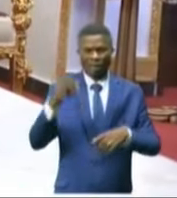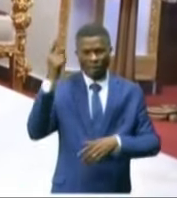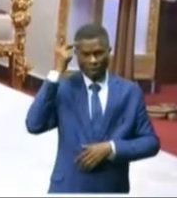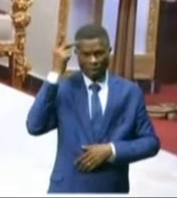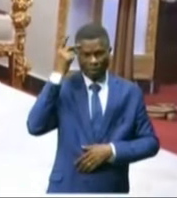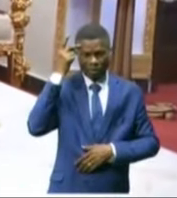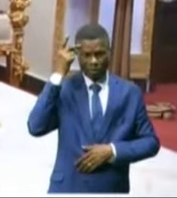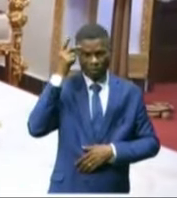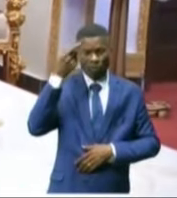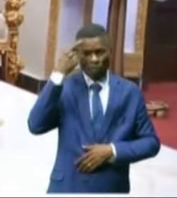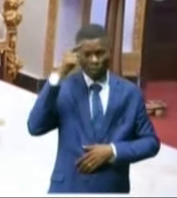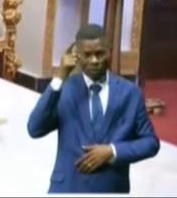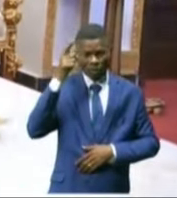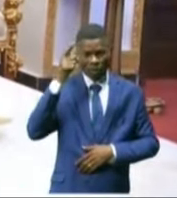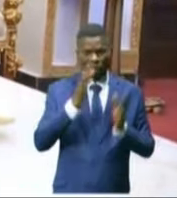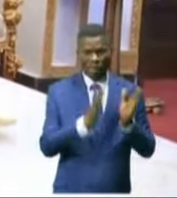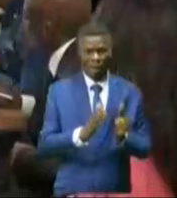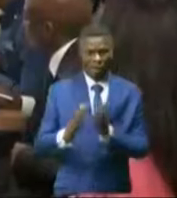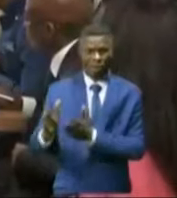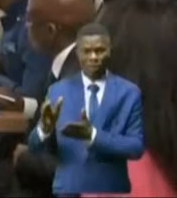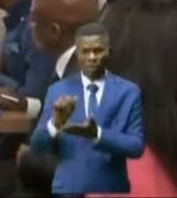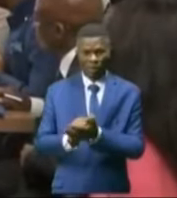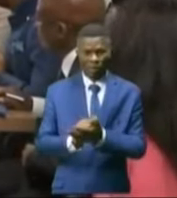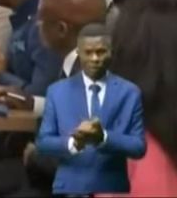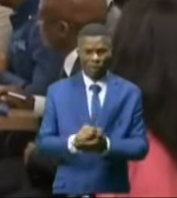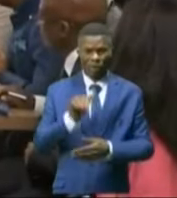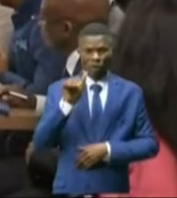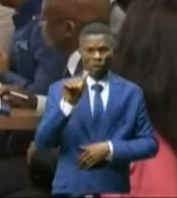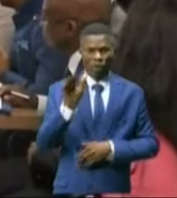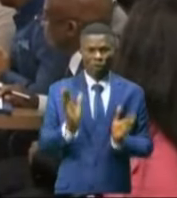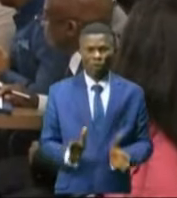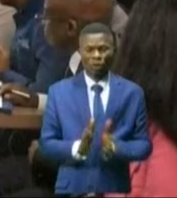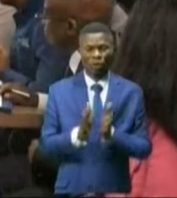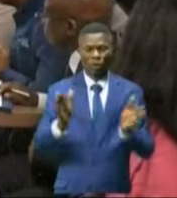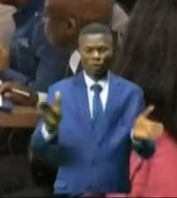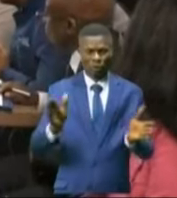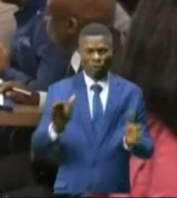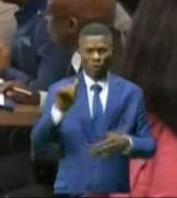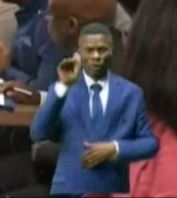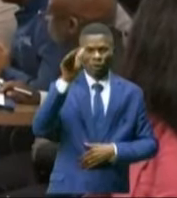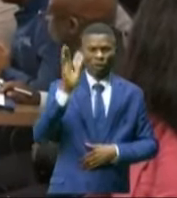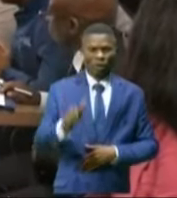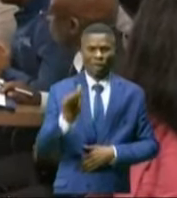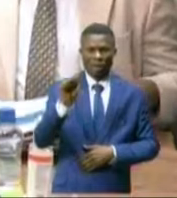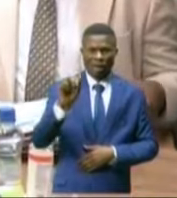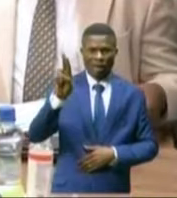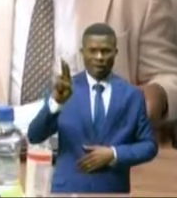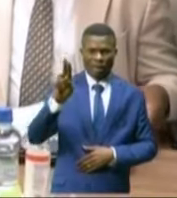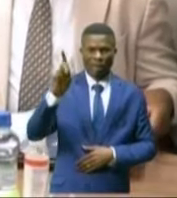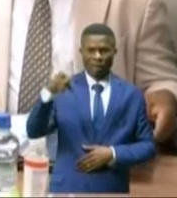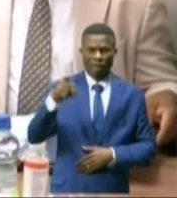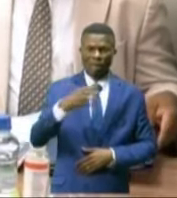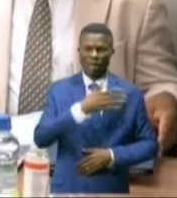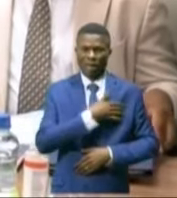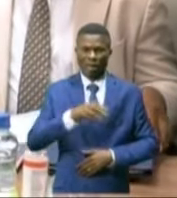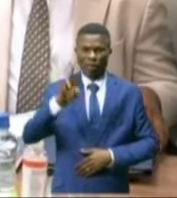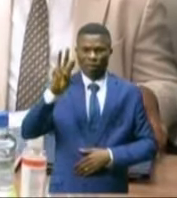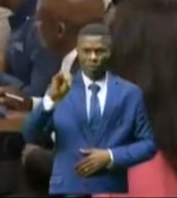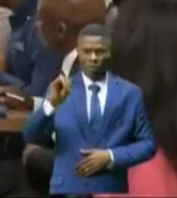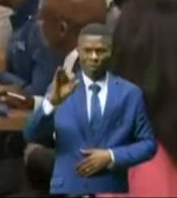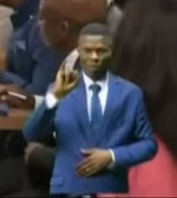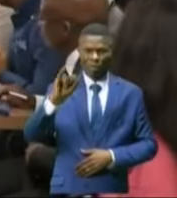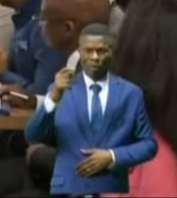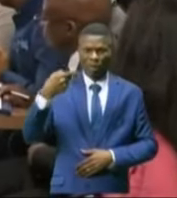Kinshasa. Et pour les préparatifs, le directeur général de l'ARSP, Miguel Cachal Katem,